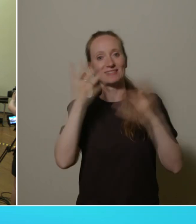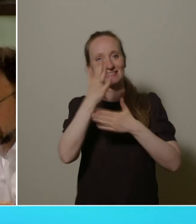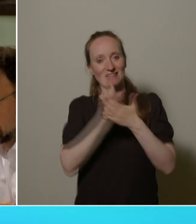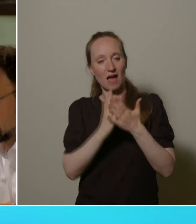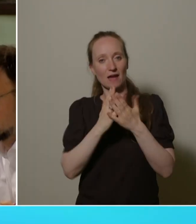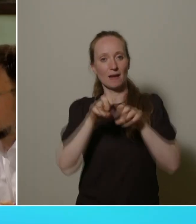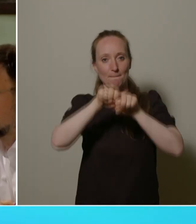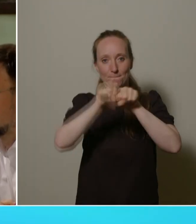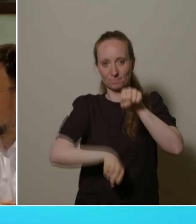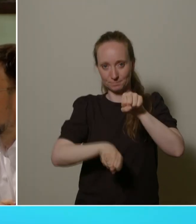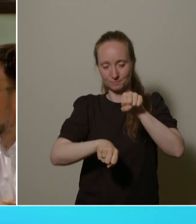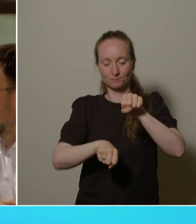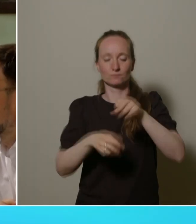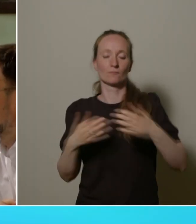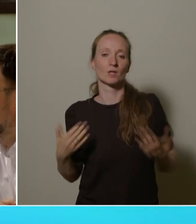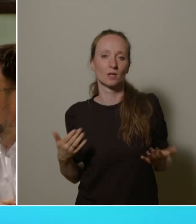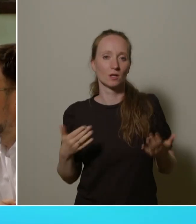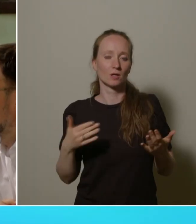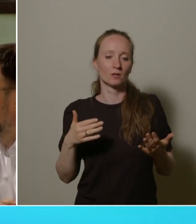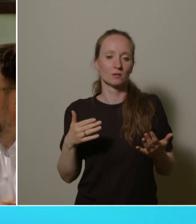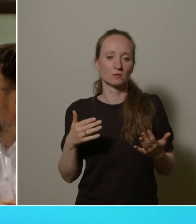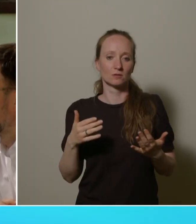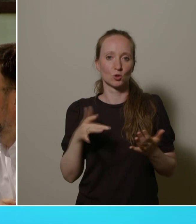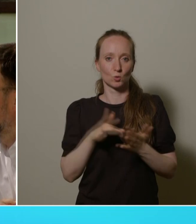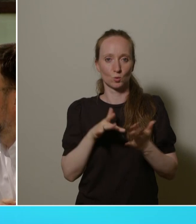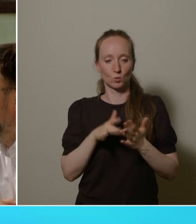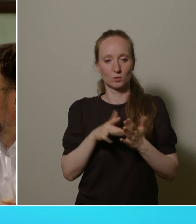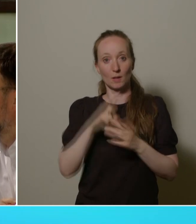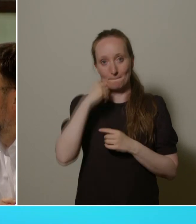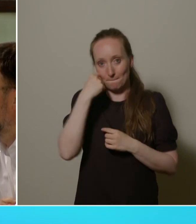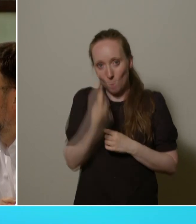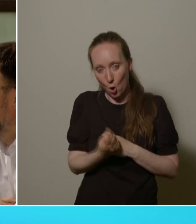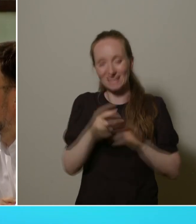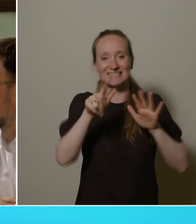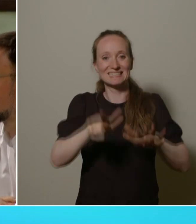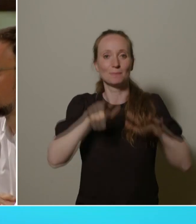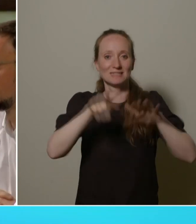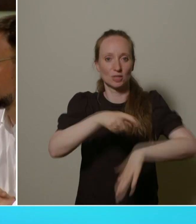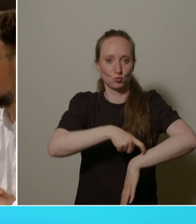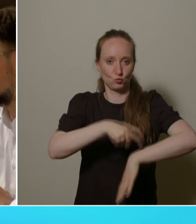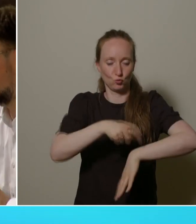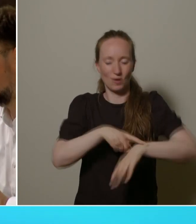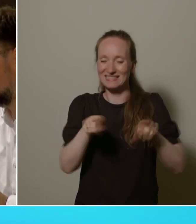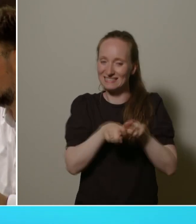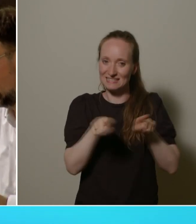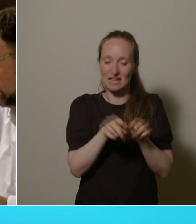unserer Stadtratssitzung, den wir im gleichen Tagesordnungspunkt morgen 17 Uhr hier an dieser Stelle